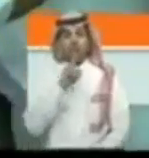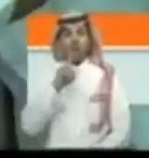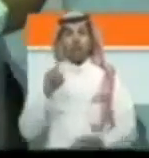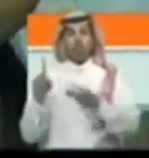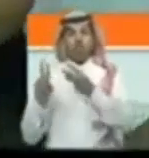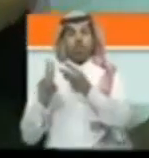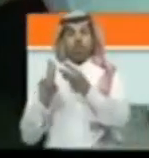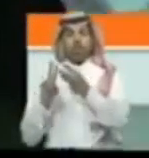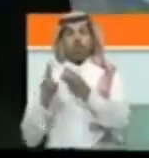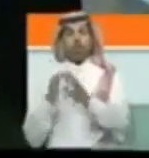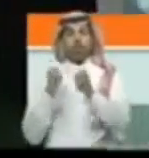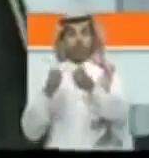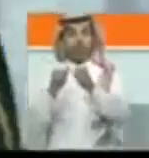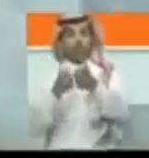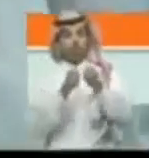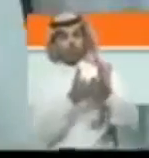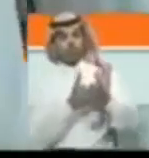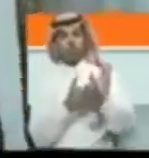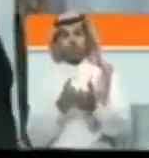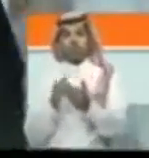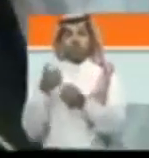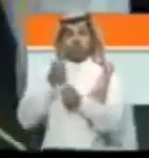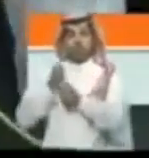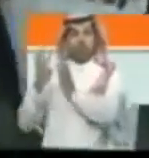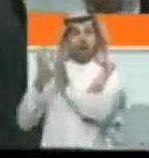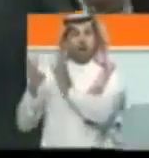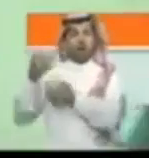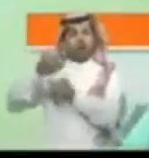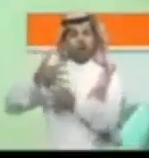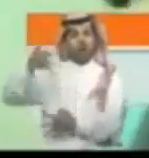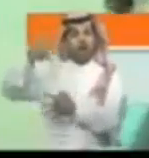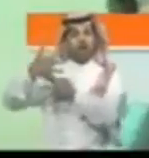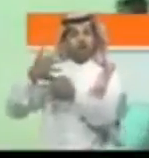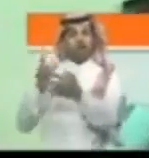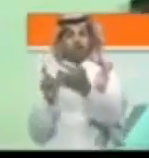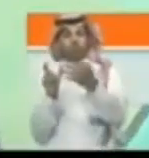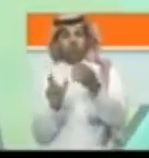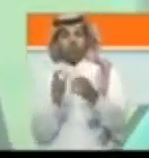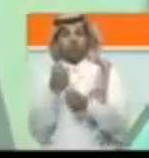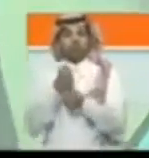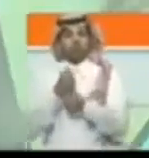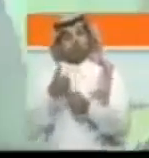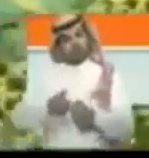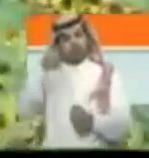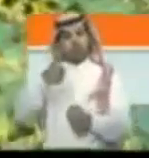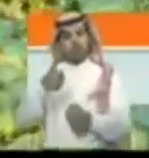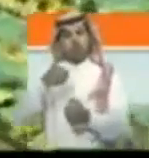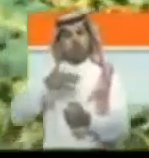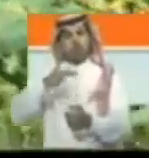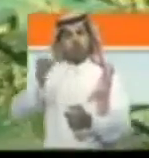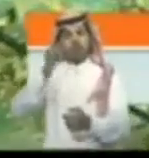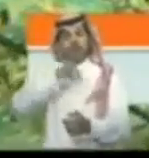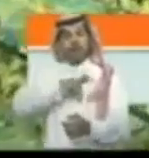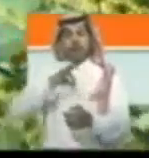14,232 أسرة من الأسر المسجلة في قوائم وزارة الإسكان وصندوق التنمية العقارية استفادت من